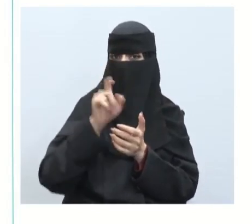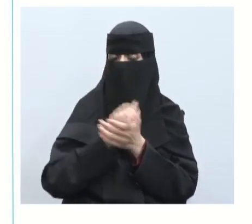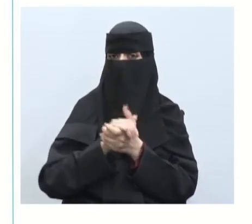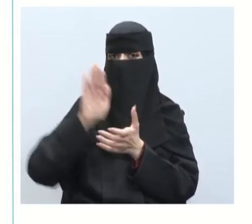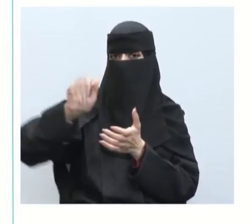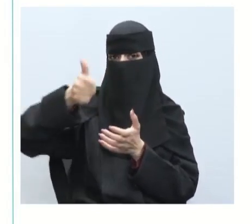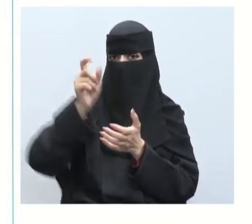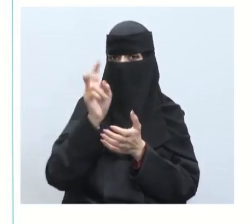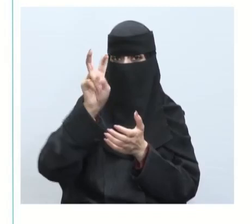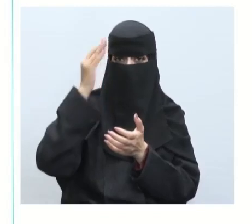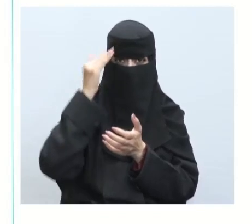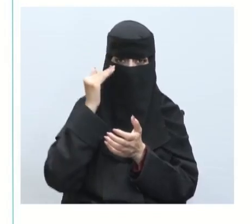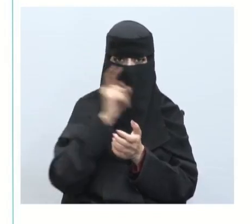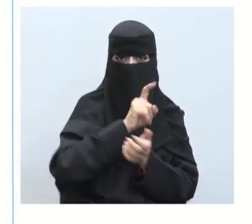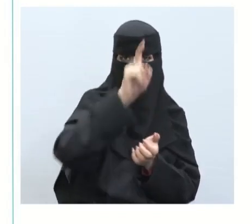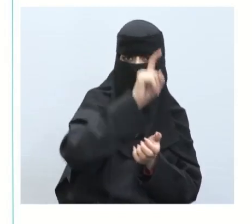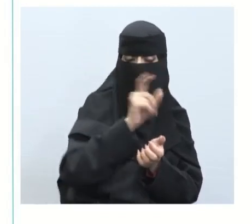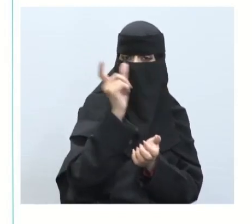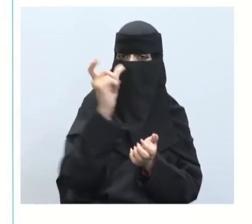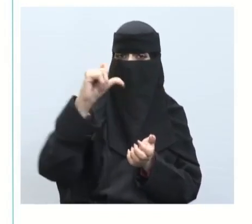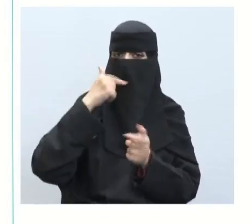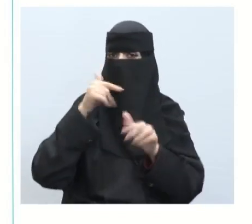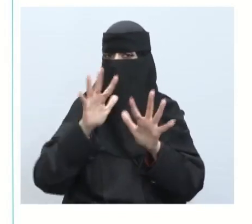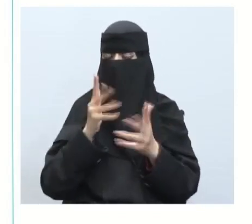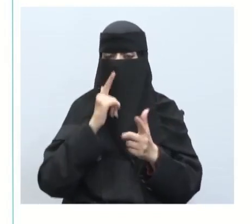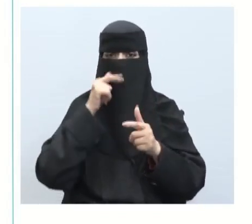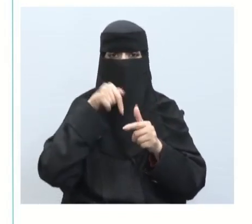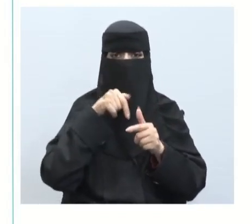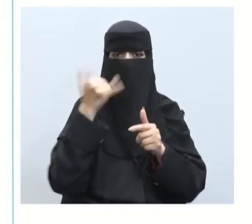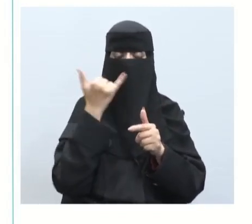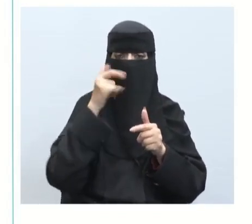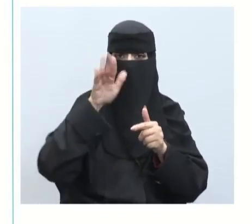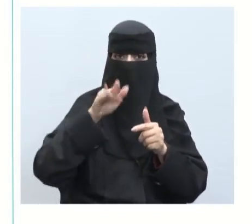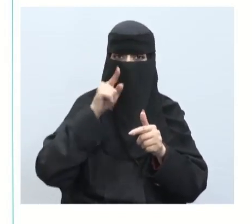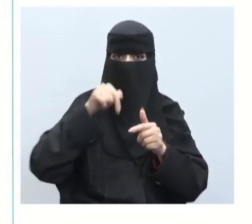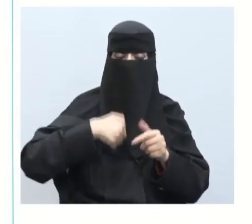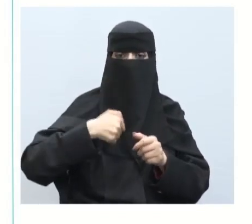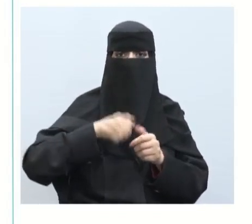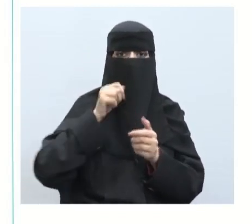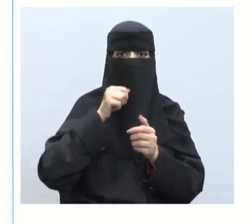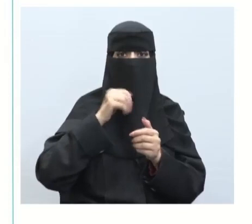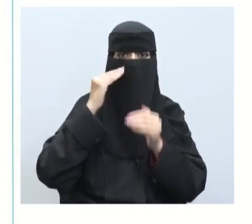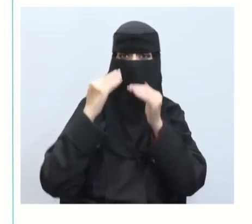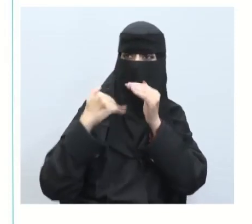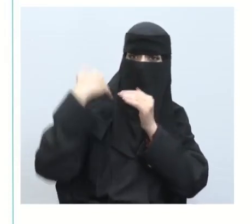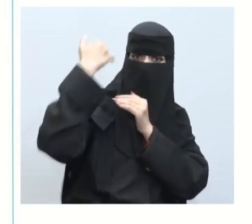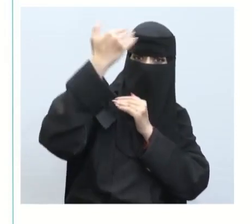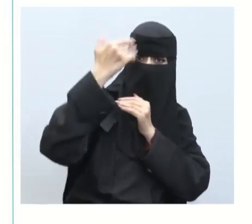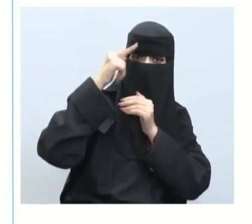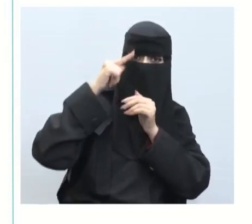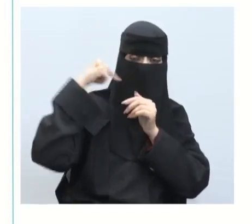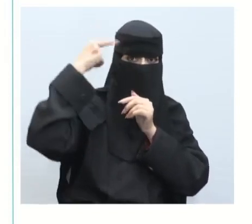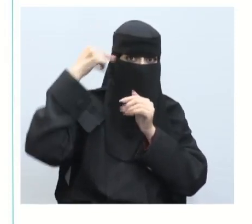نوه ما اهم اسهام ستقدمين ل المنظمه بصفتك مديره اذا ما هو رؤيتك او ما ما الذي